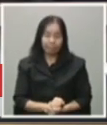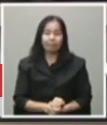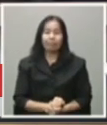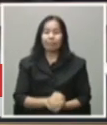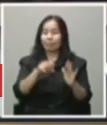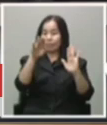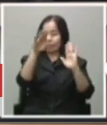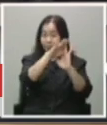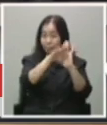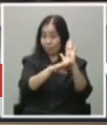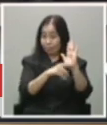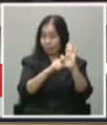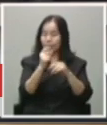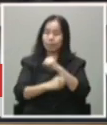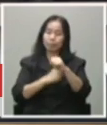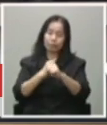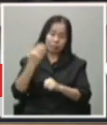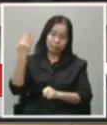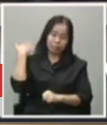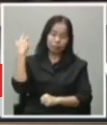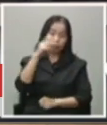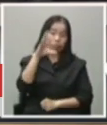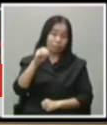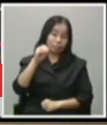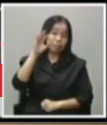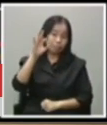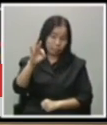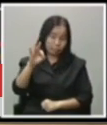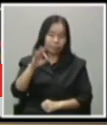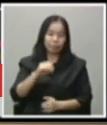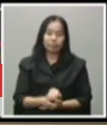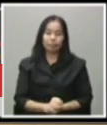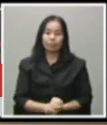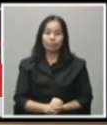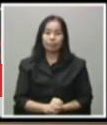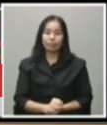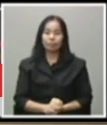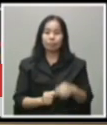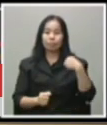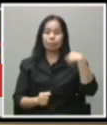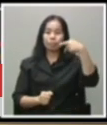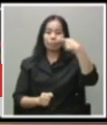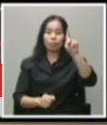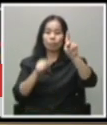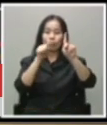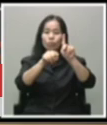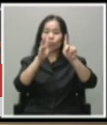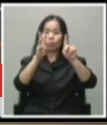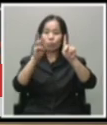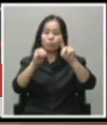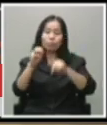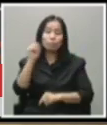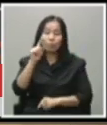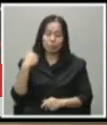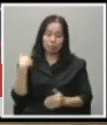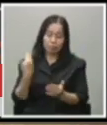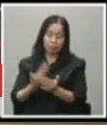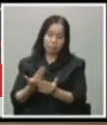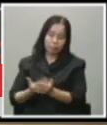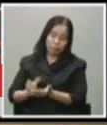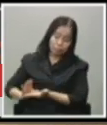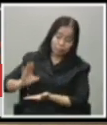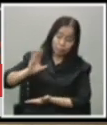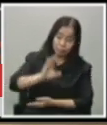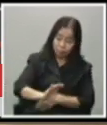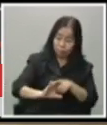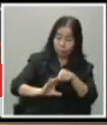ครับเมื่อปี 2559-60 ครับ เราได้มีงบของสำนักงาน